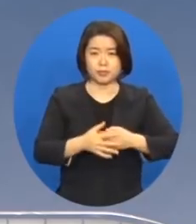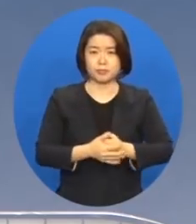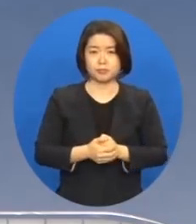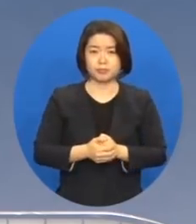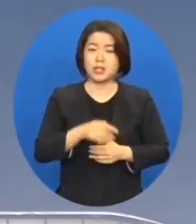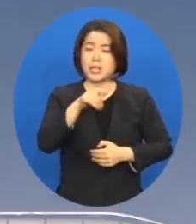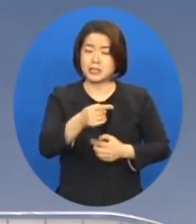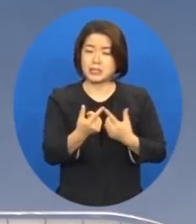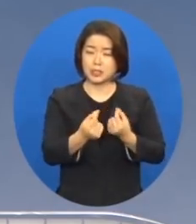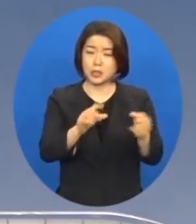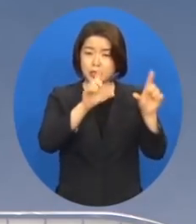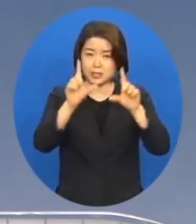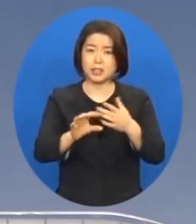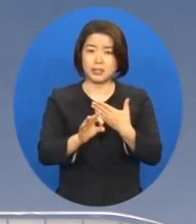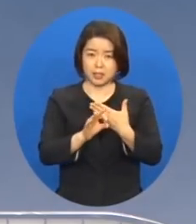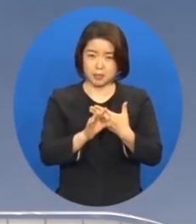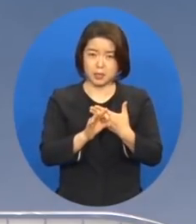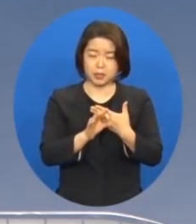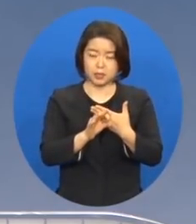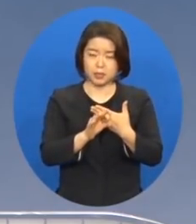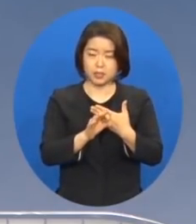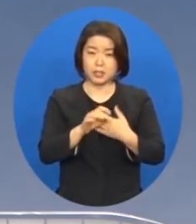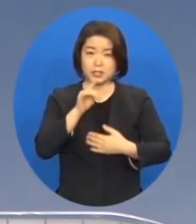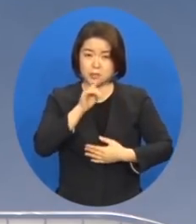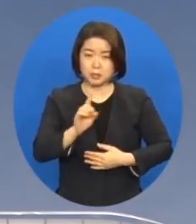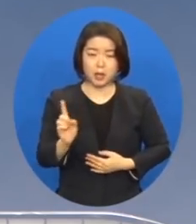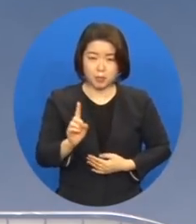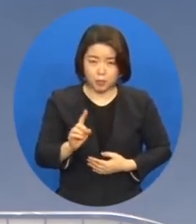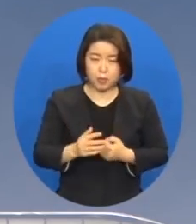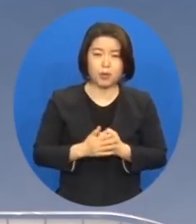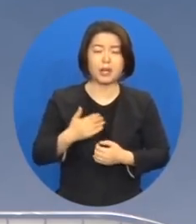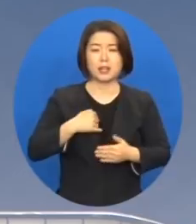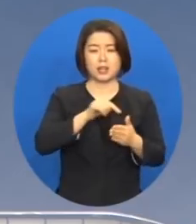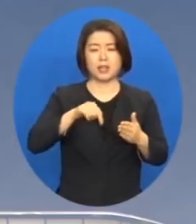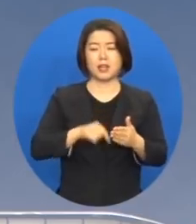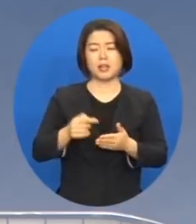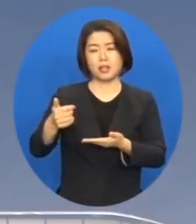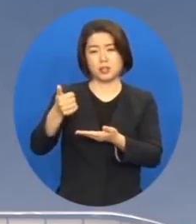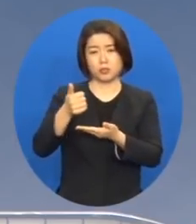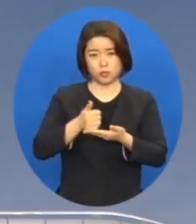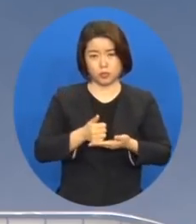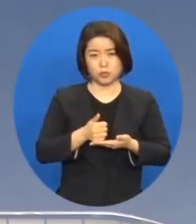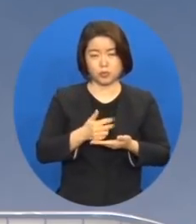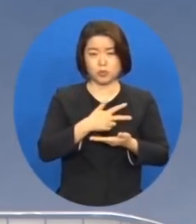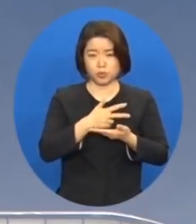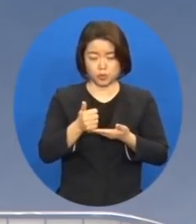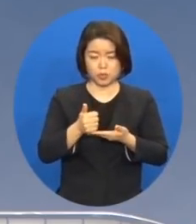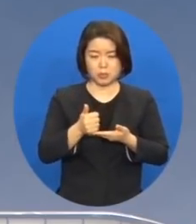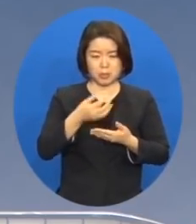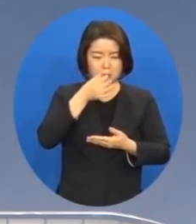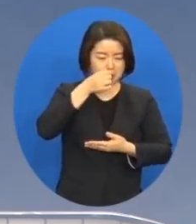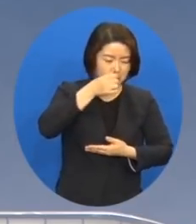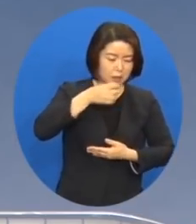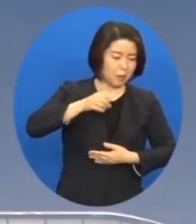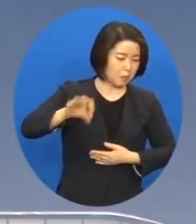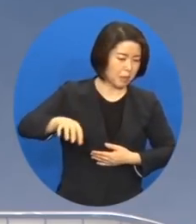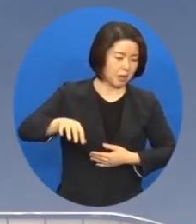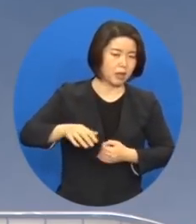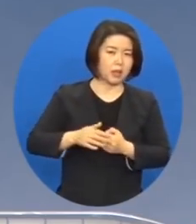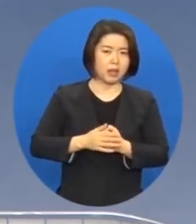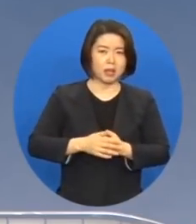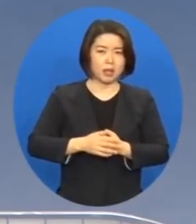그렇게 산다면 그 말은 우리 안에 오신 주님을 멸시하는, 모독하는